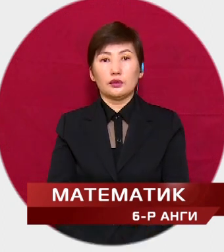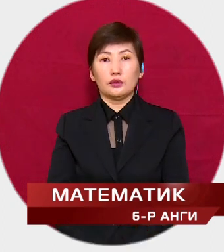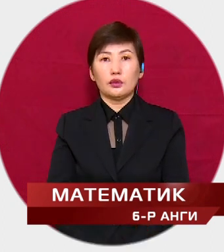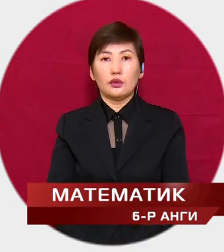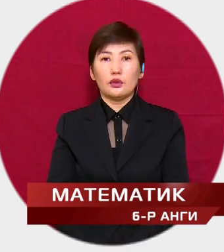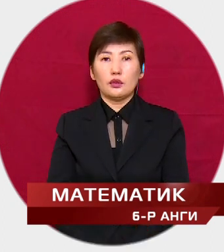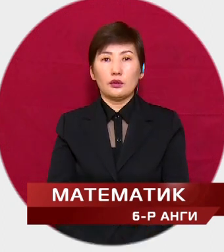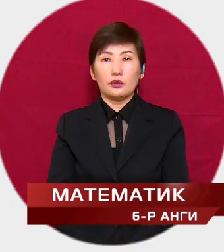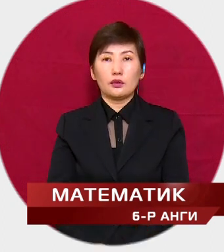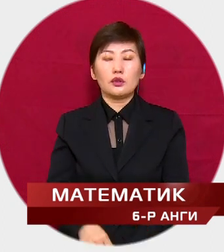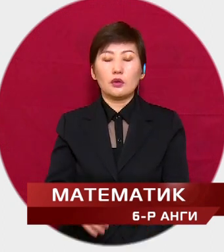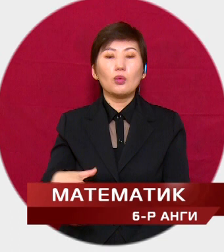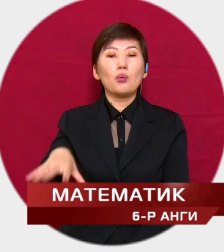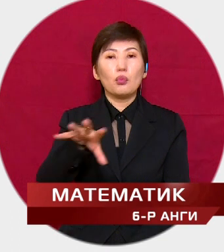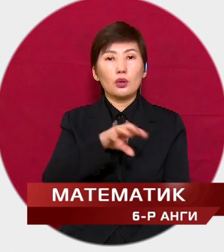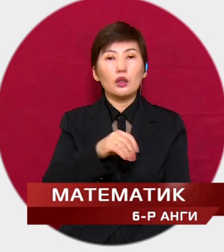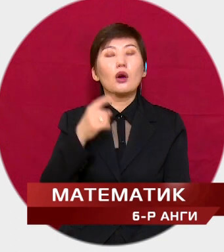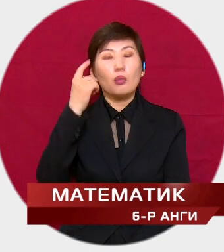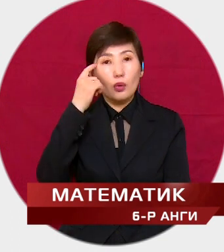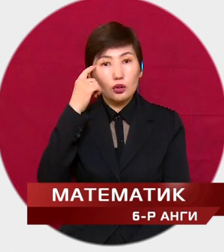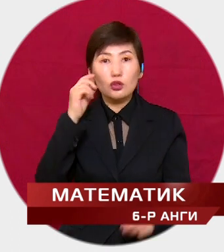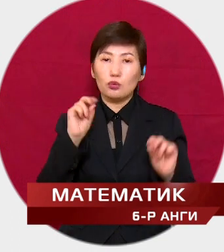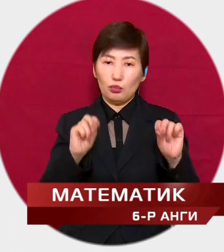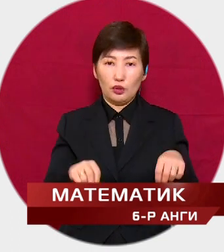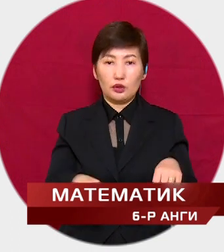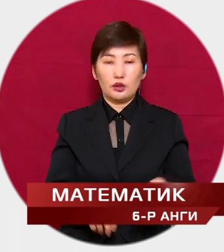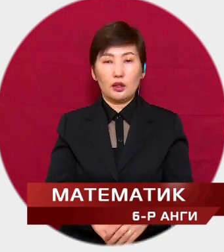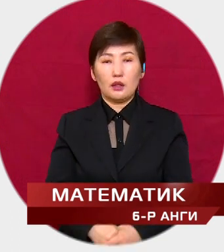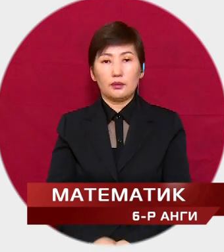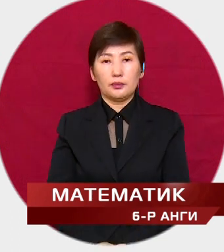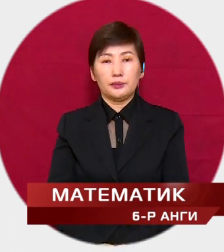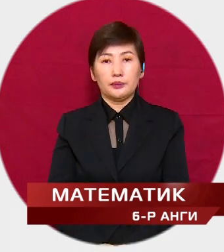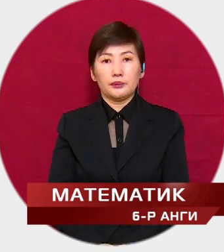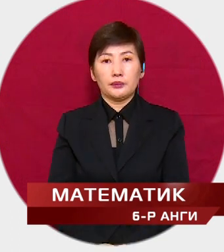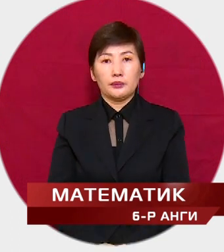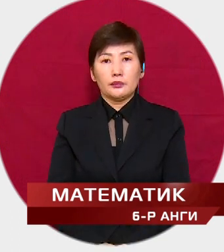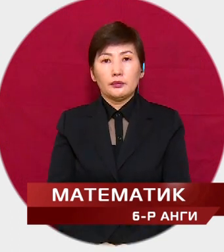өглөөдийг бол ингээд тооцоолох юм байна.